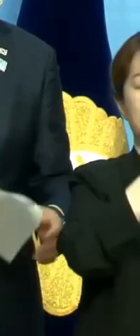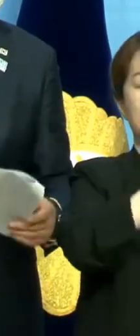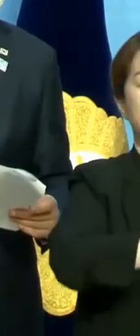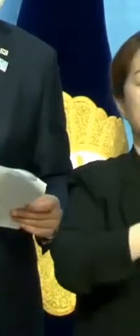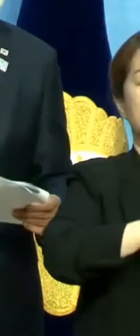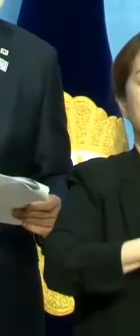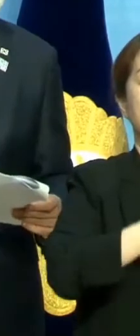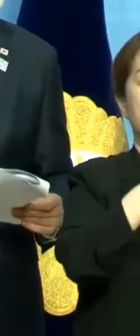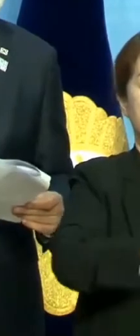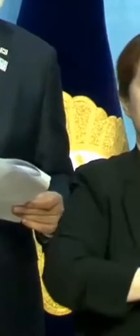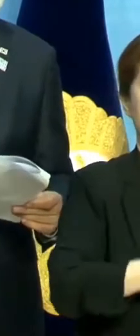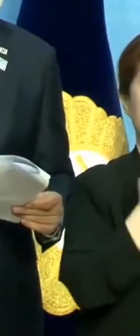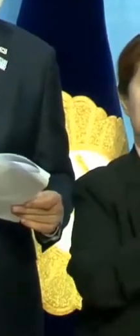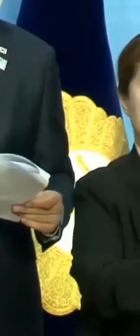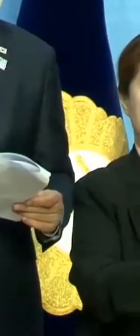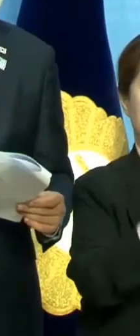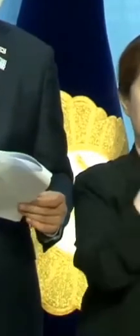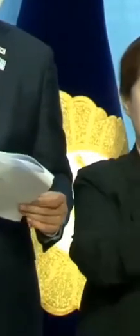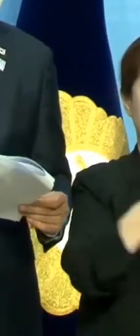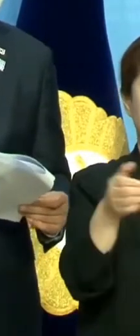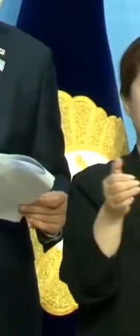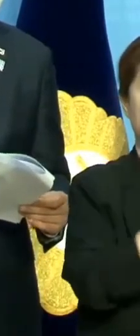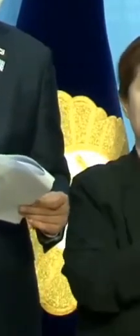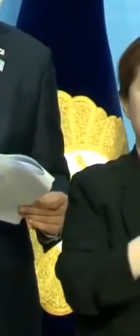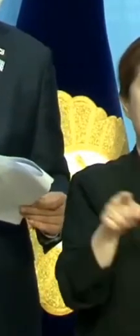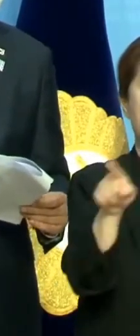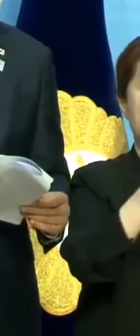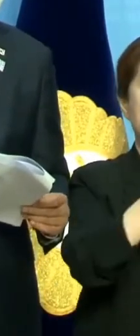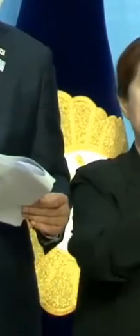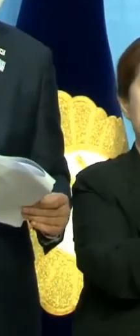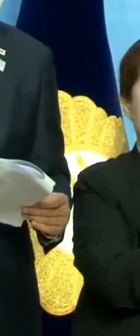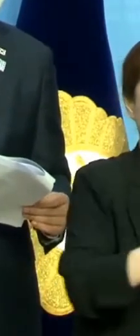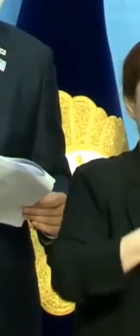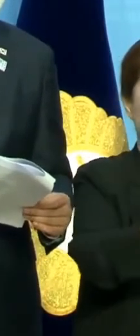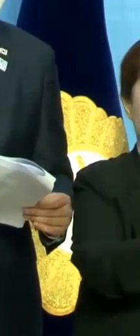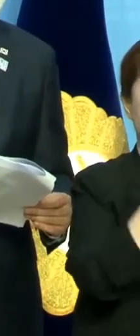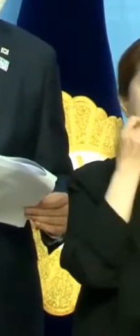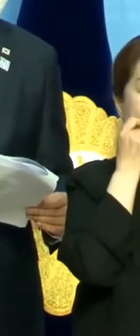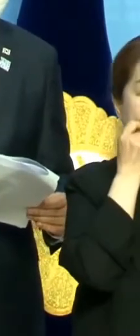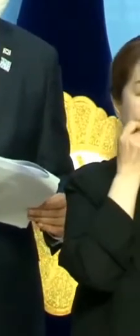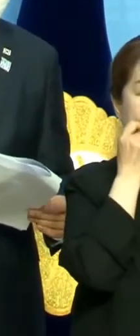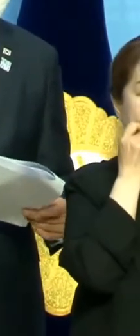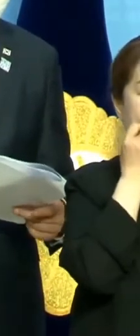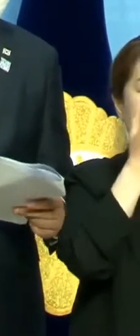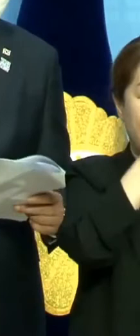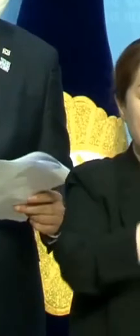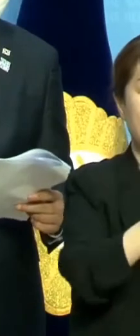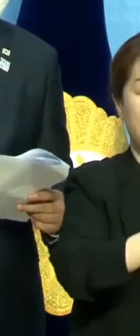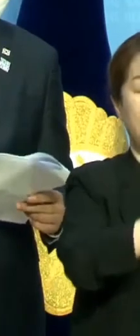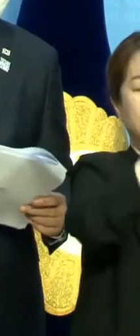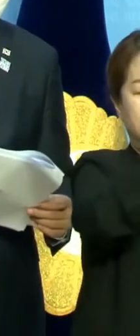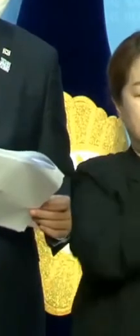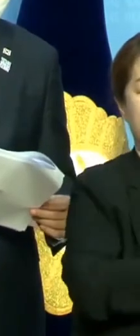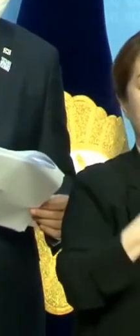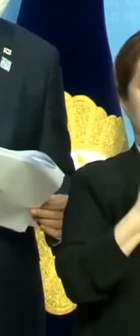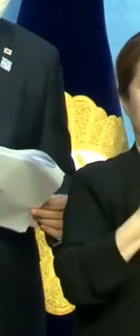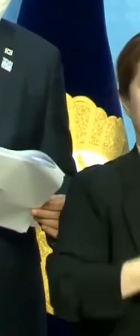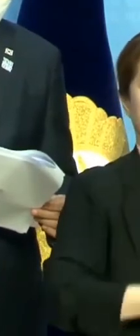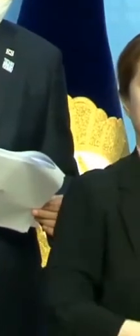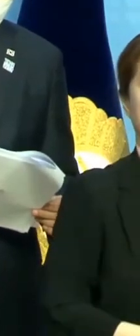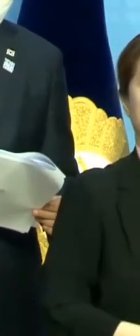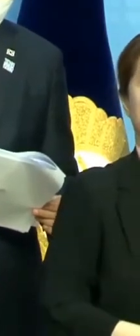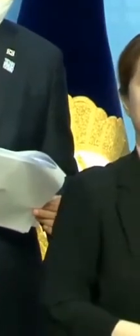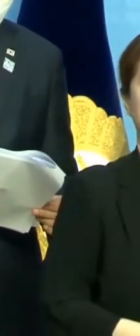탈퇴 처리하여 어느 팀에서도 뛸 수 없게 만들어버렸습니다. 즉 손발을 묶어버린 것입니다.